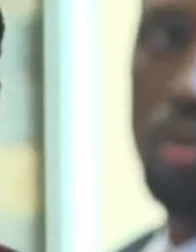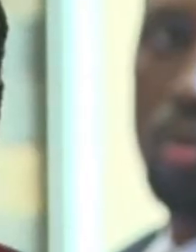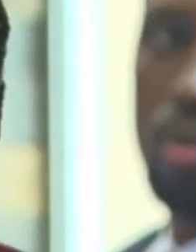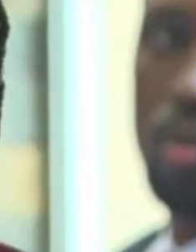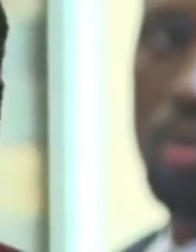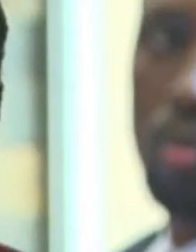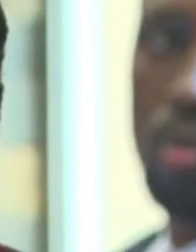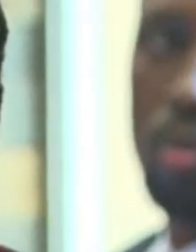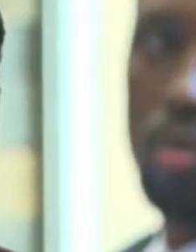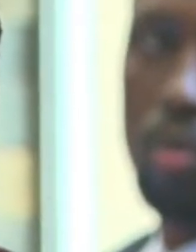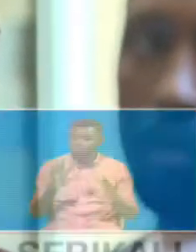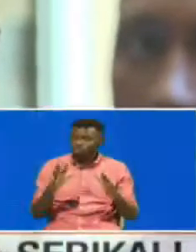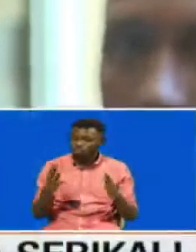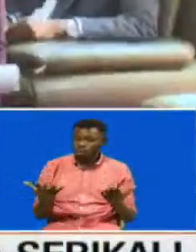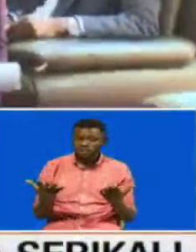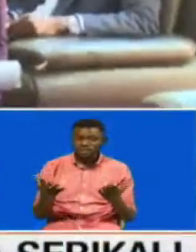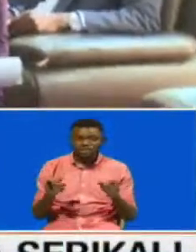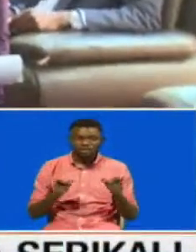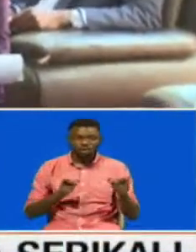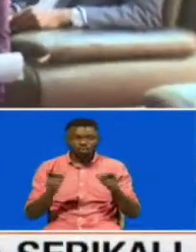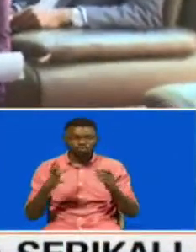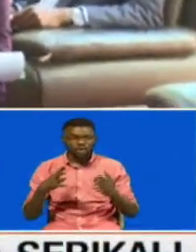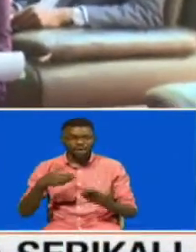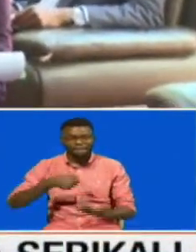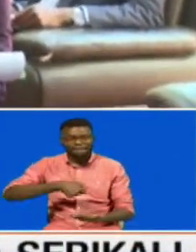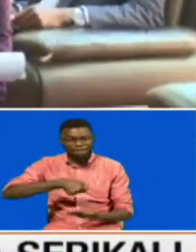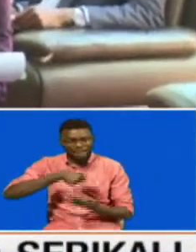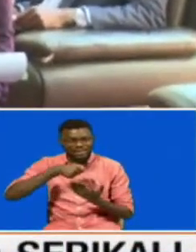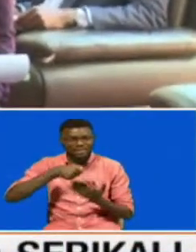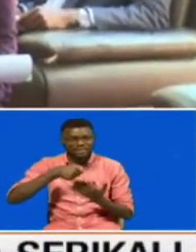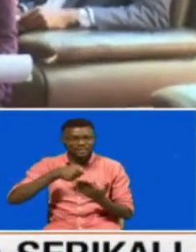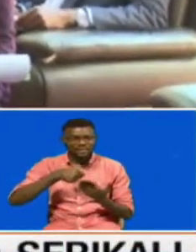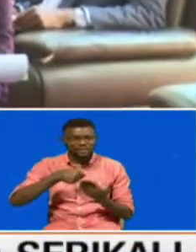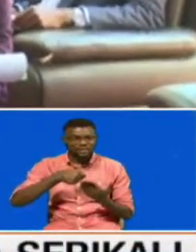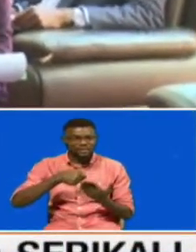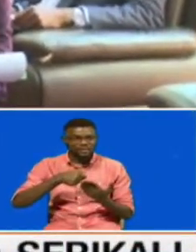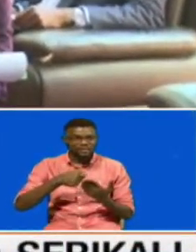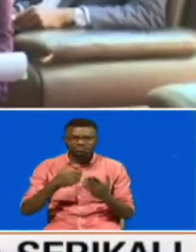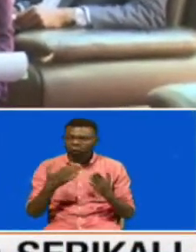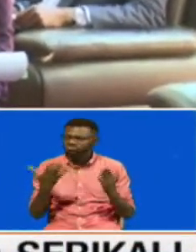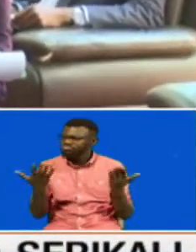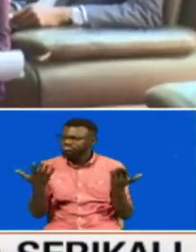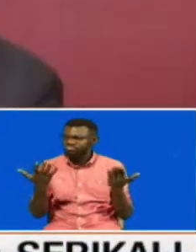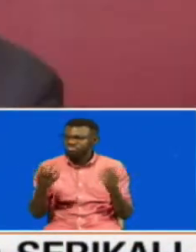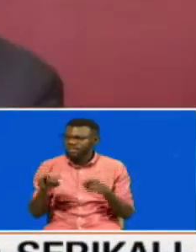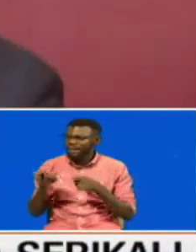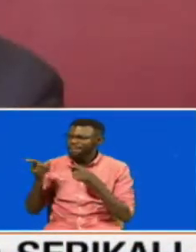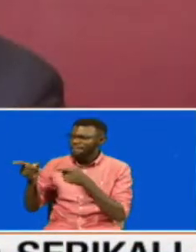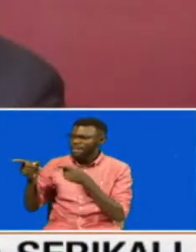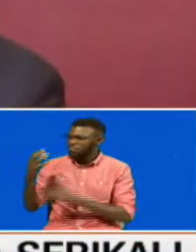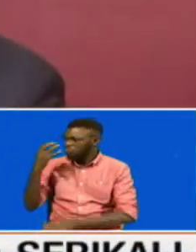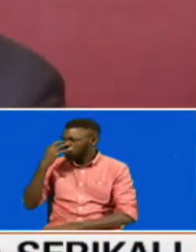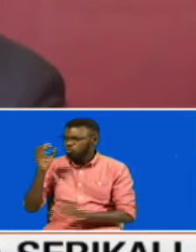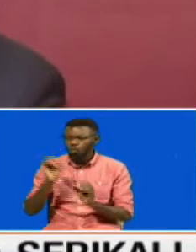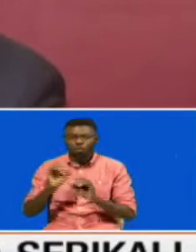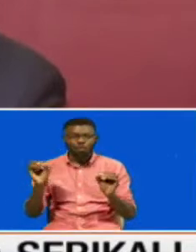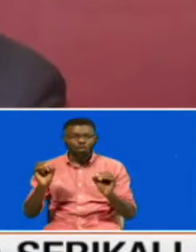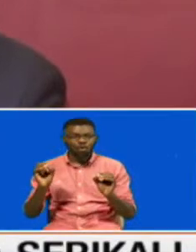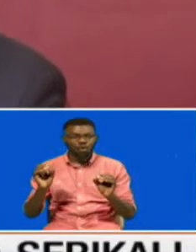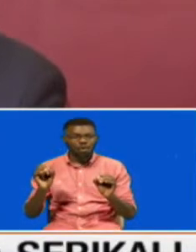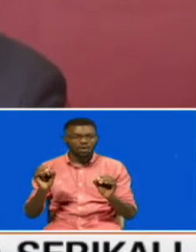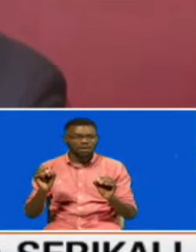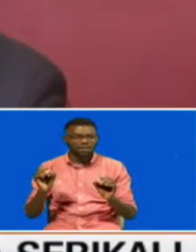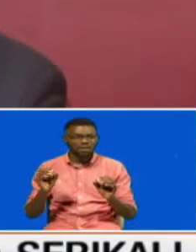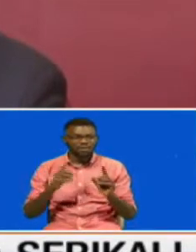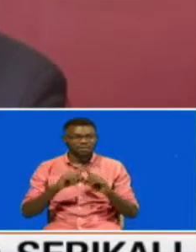Yatani ameshikilia kuwa msimamizi wa bajeti aliamua kuyapa malipo haya yote kisogo Jumanne na badala yake kulimbikizia lawama